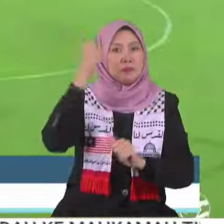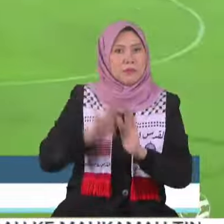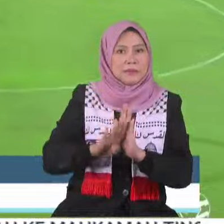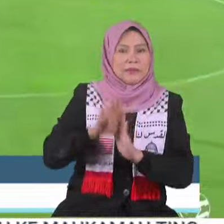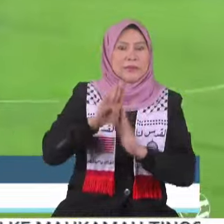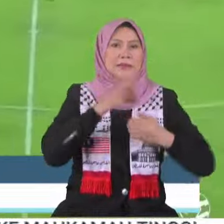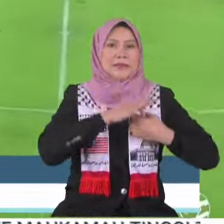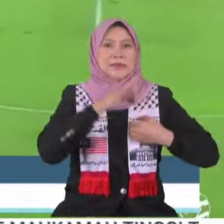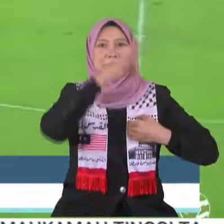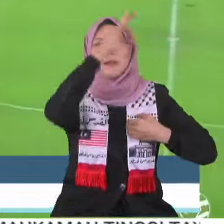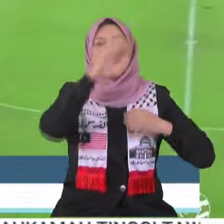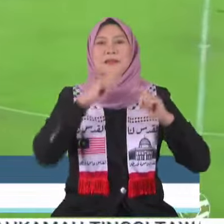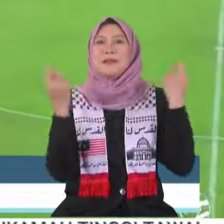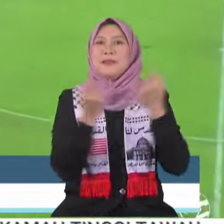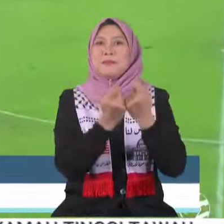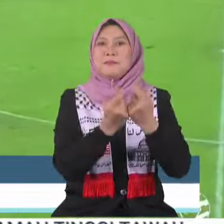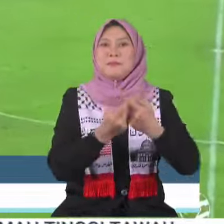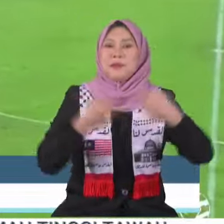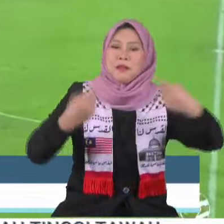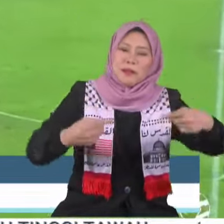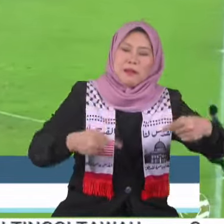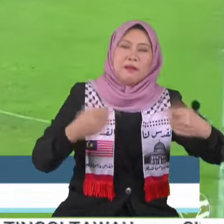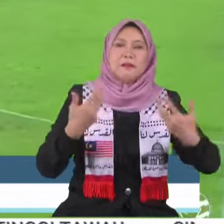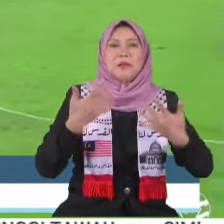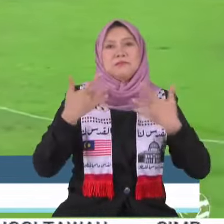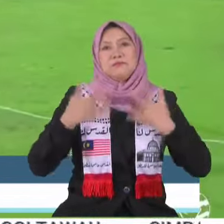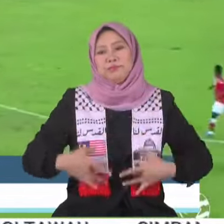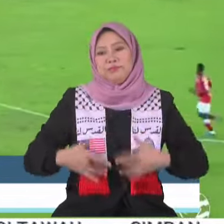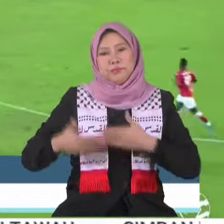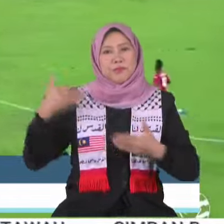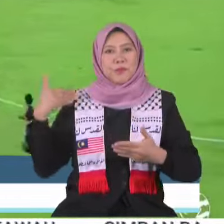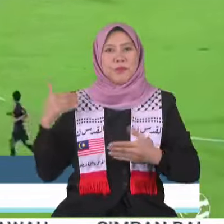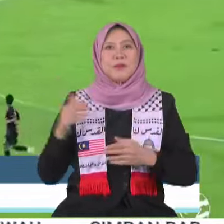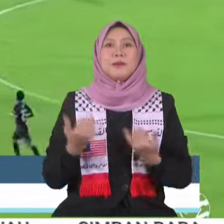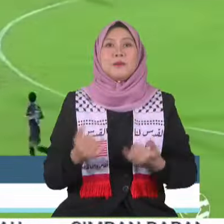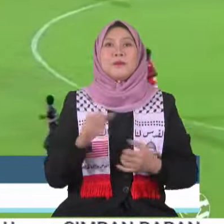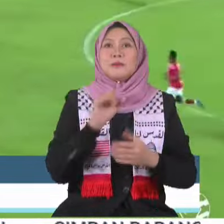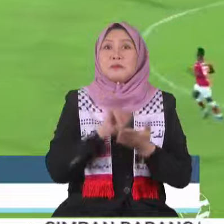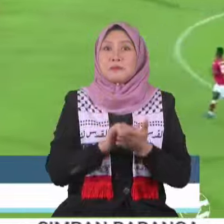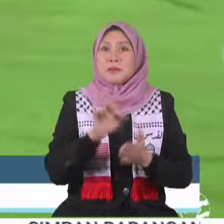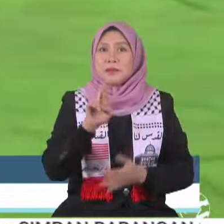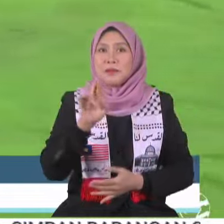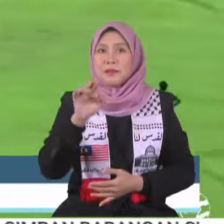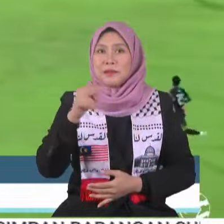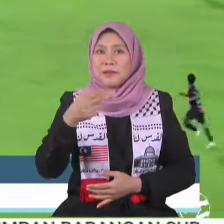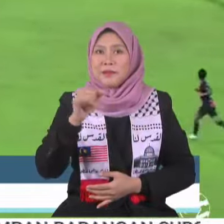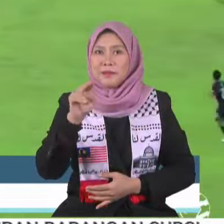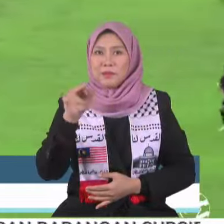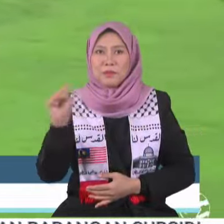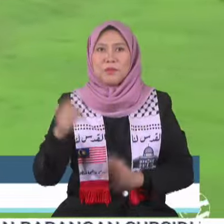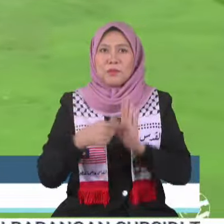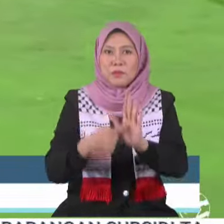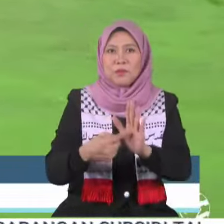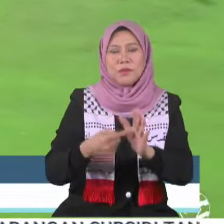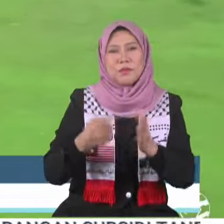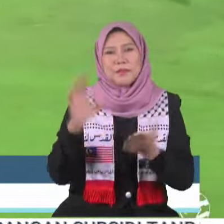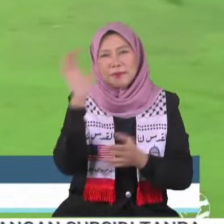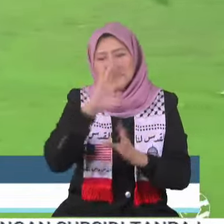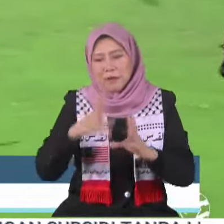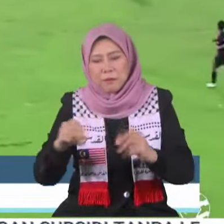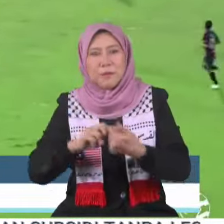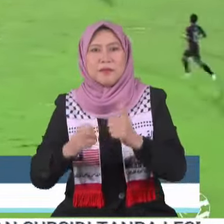semangat pasukan selepas berdepan kekecewaan. Sebelum ini, The Rhinos ditunjukkan jalan keluar oleh Terengganu FC dalam suku akhir